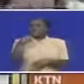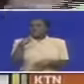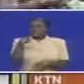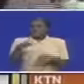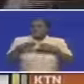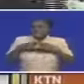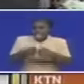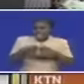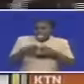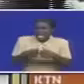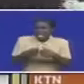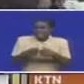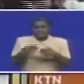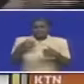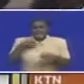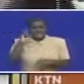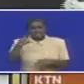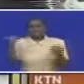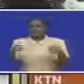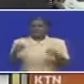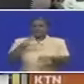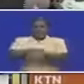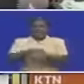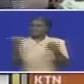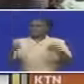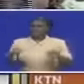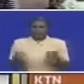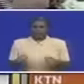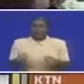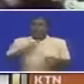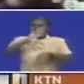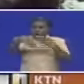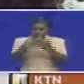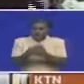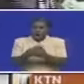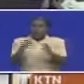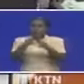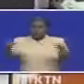wanafanya mapenzi. Hakuna wale tumepata katika vyumba vyote vya hospitali.